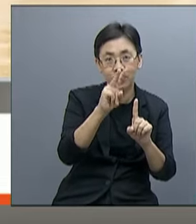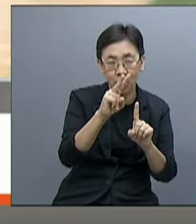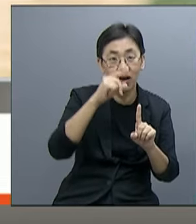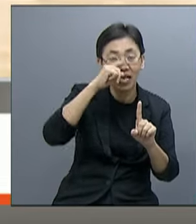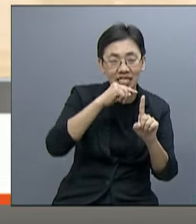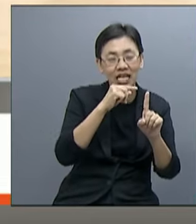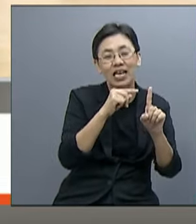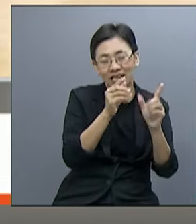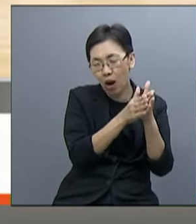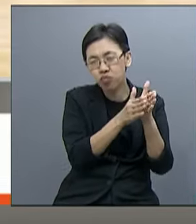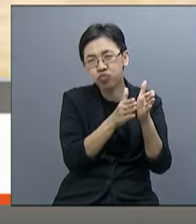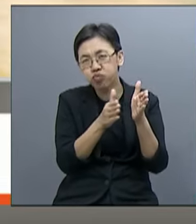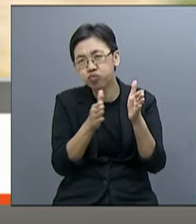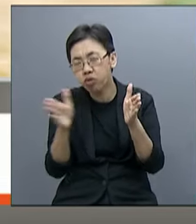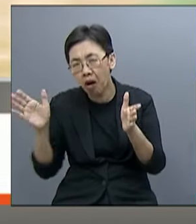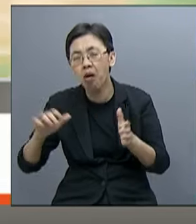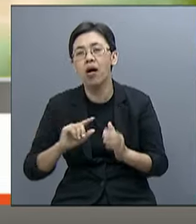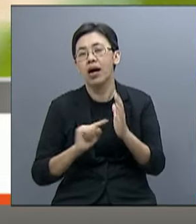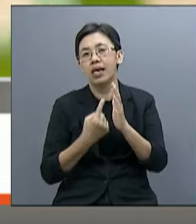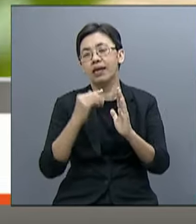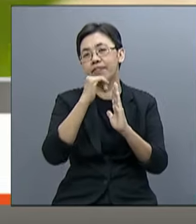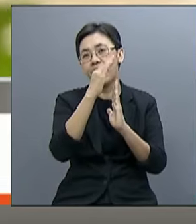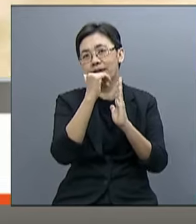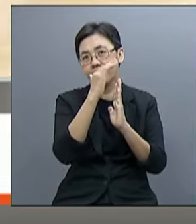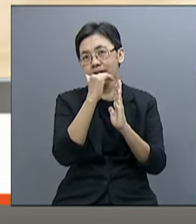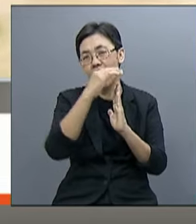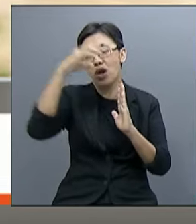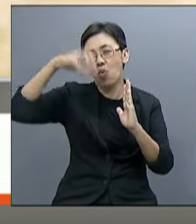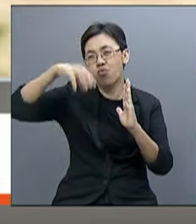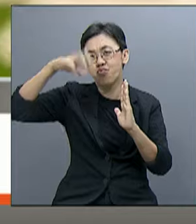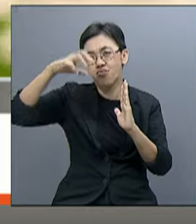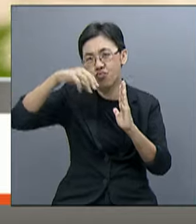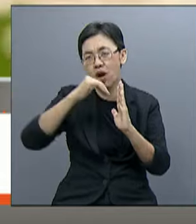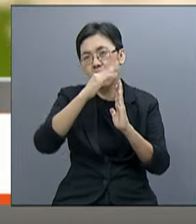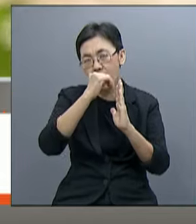ทศไทยก็เริ่มตั้งแต่ภาคเหนืออย่างที่เรียนนะครับภาคเหนือตอน